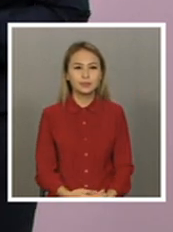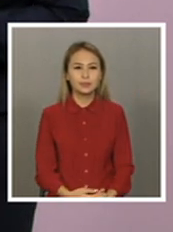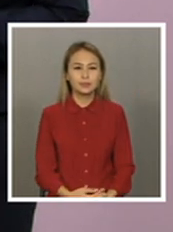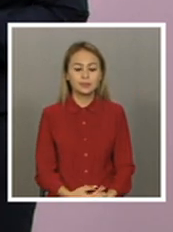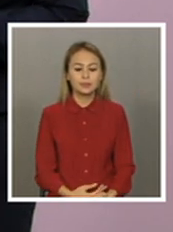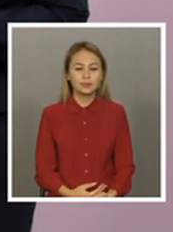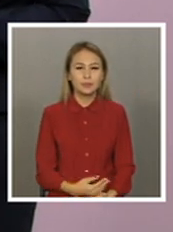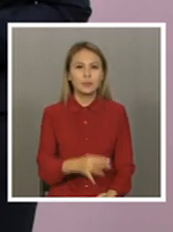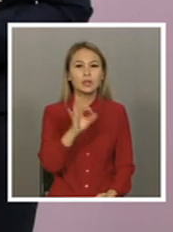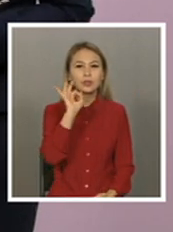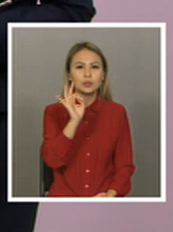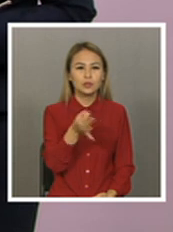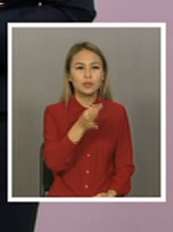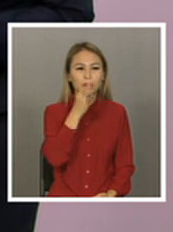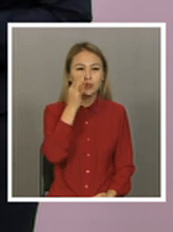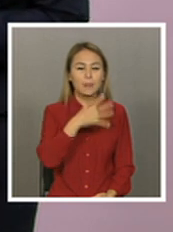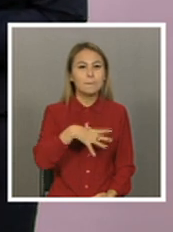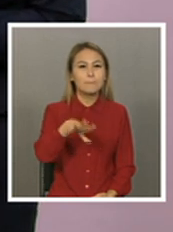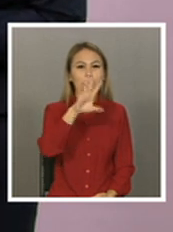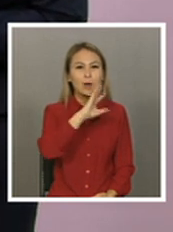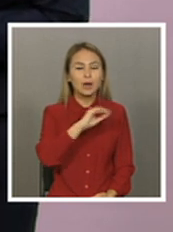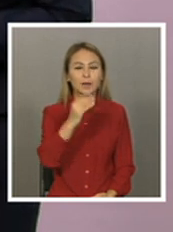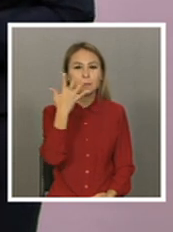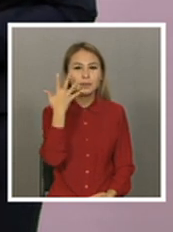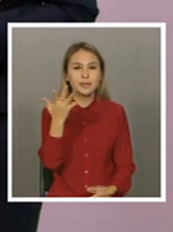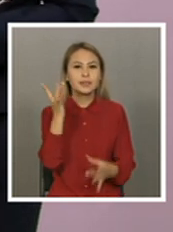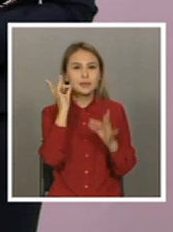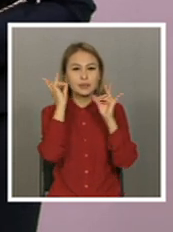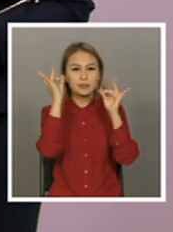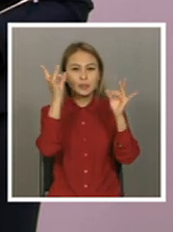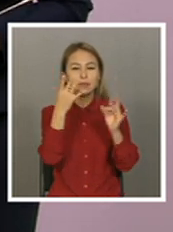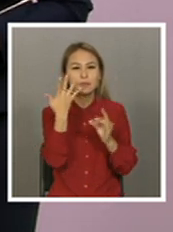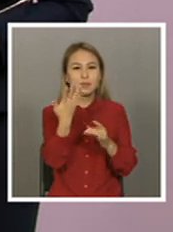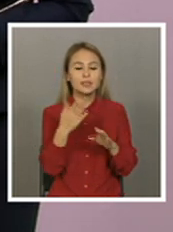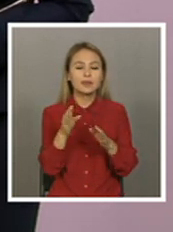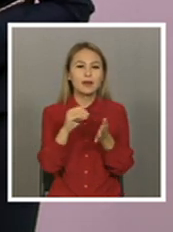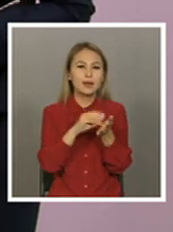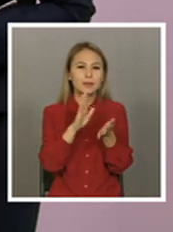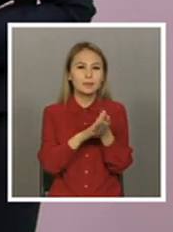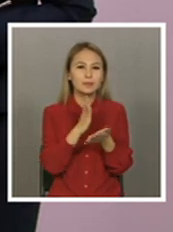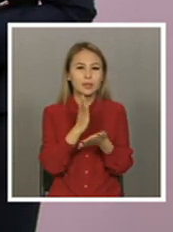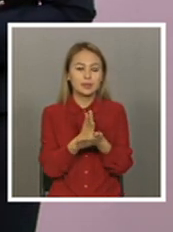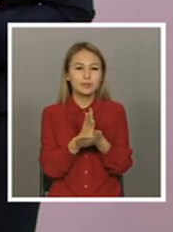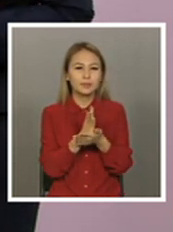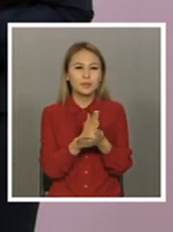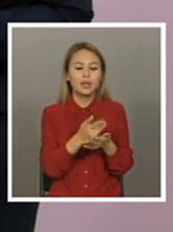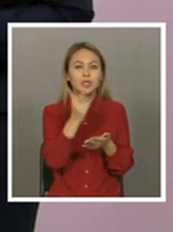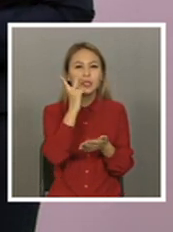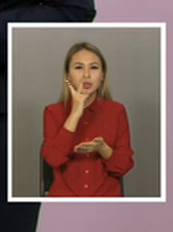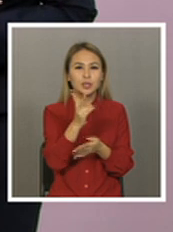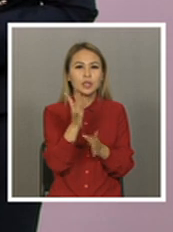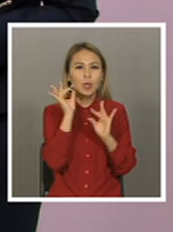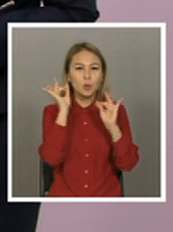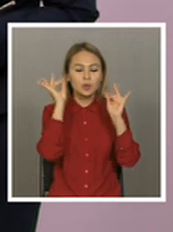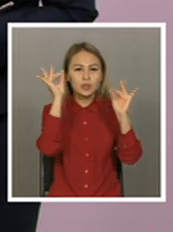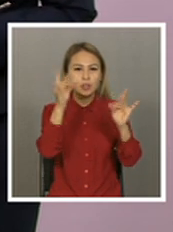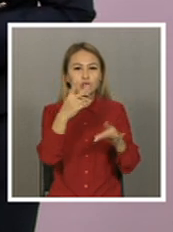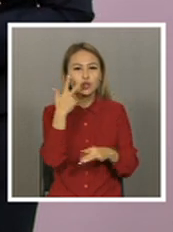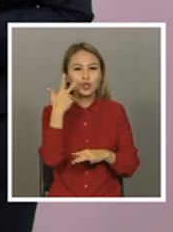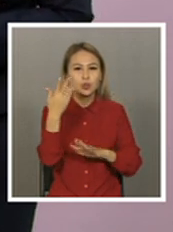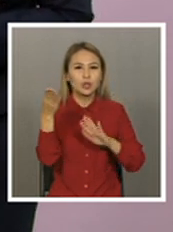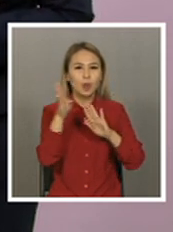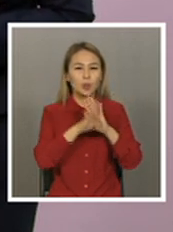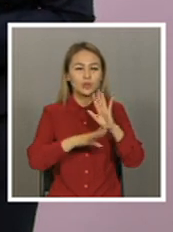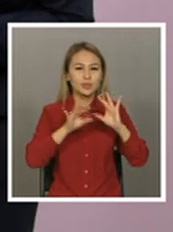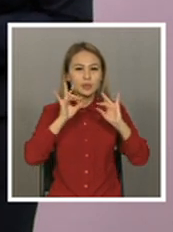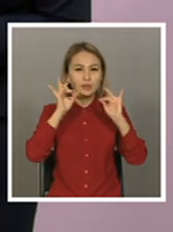Дұрыс айтасыңдар. Барлығы бес дыбыс, бес әріп бар. Екеуі дауысты, үшеуі